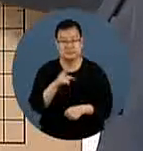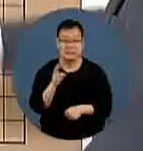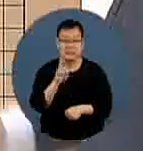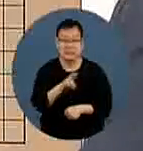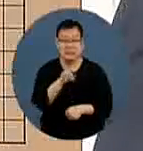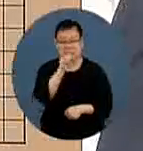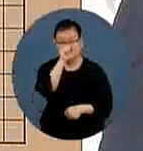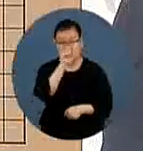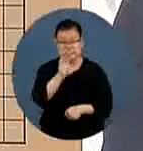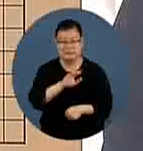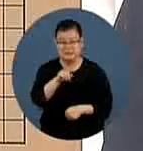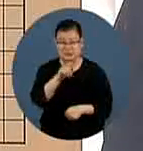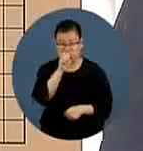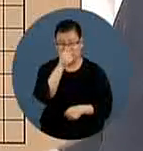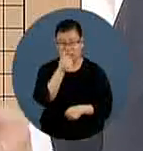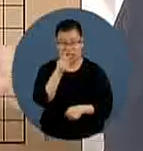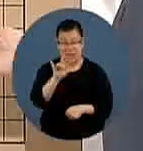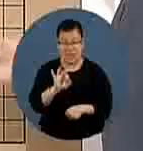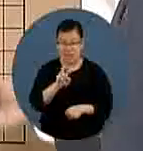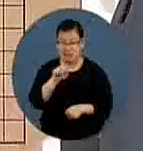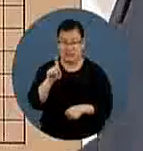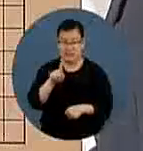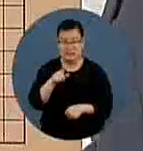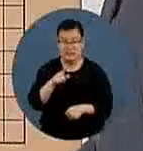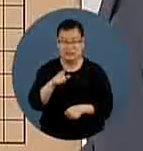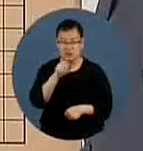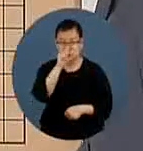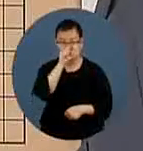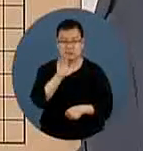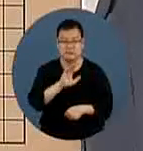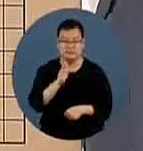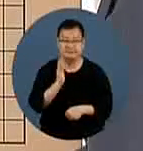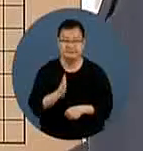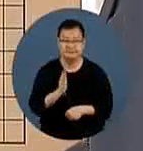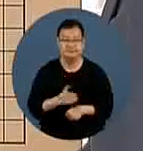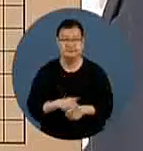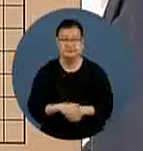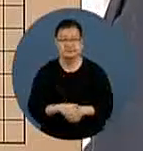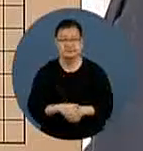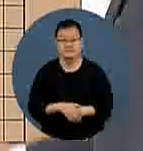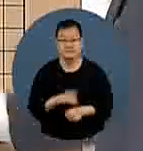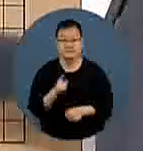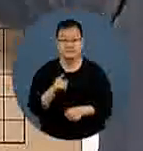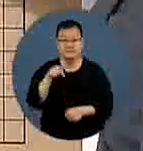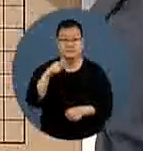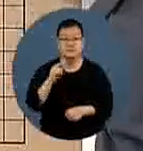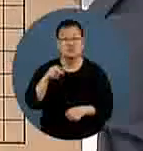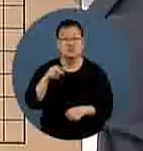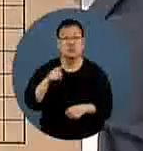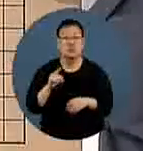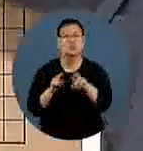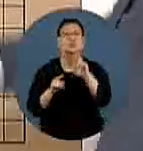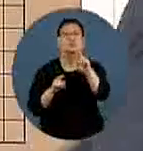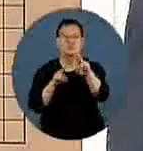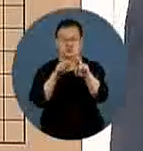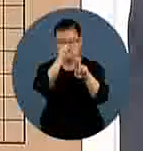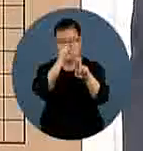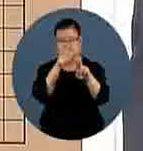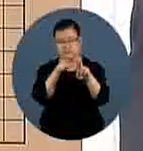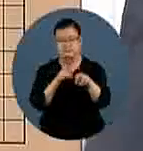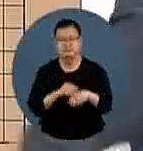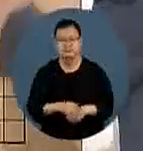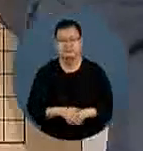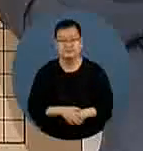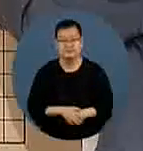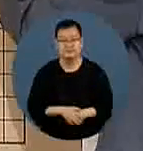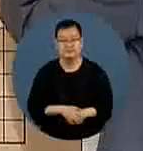행마고요. 네. 그러니까 여기서도 지금 뒷북이라고 그러는데 이때도 지금 급소가 여기입니다. 여기. 네. 여기를 둬야 돼요.